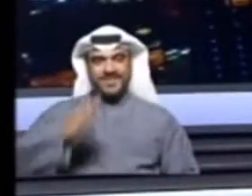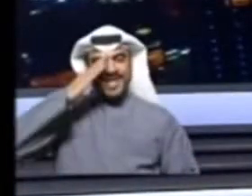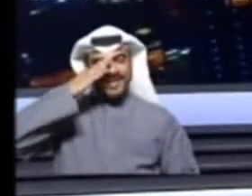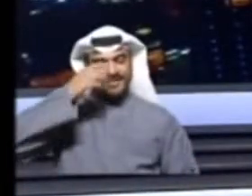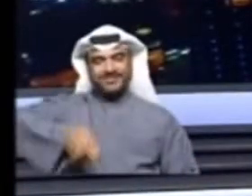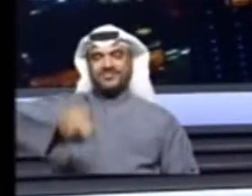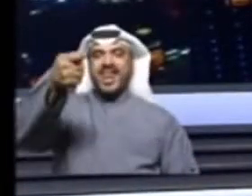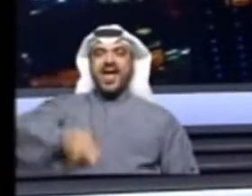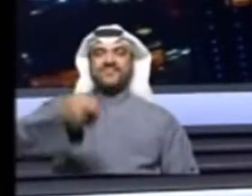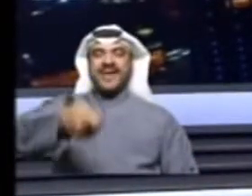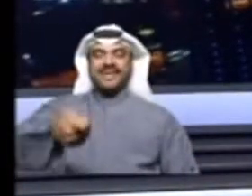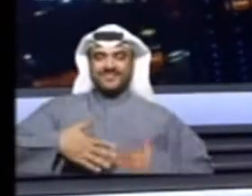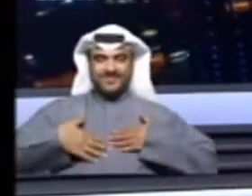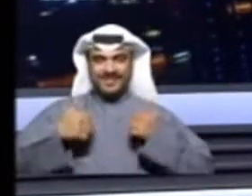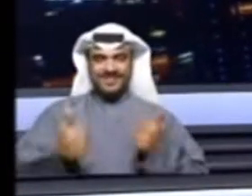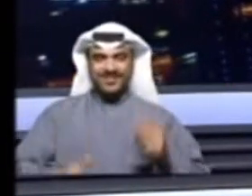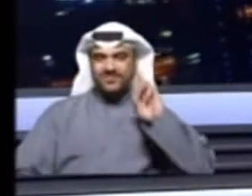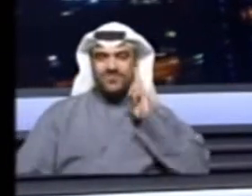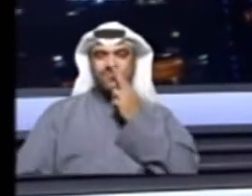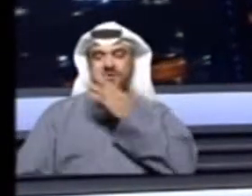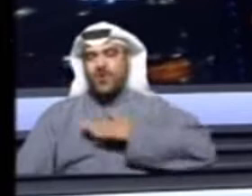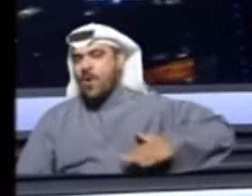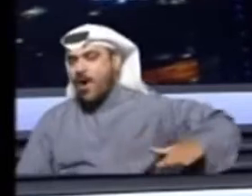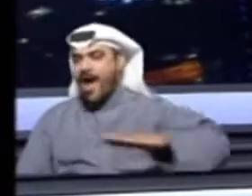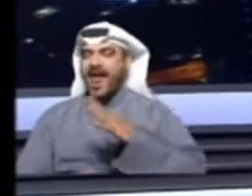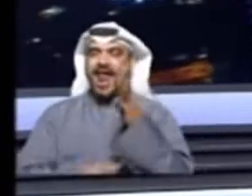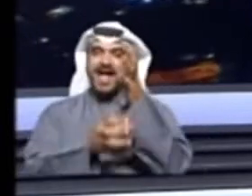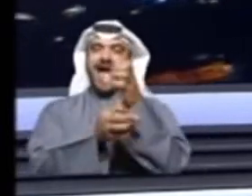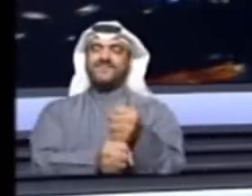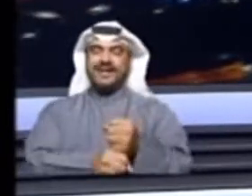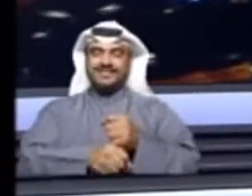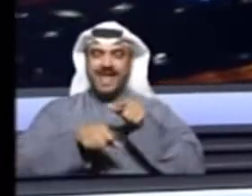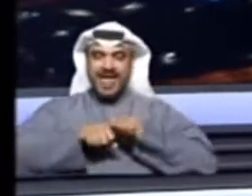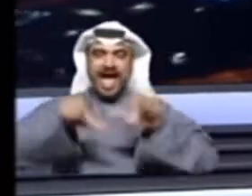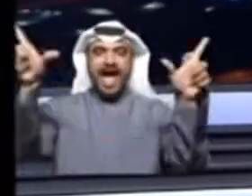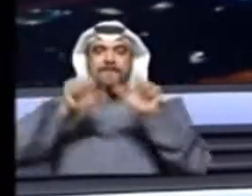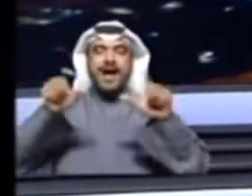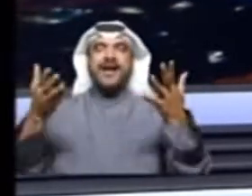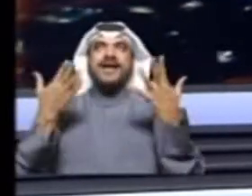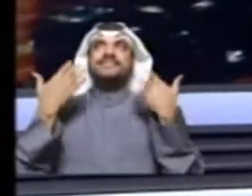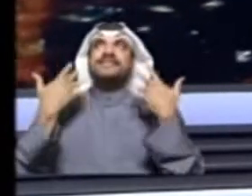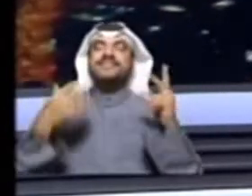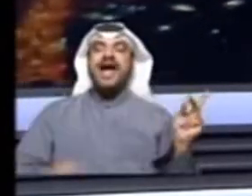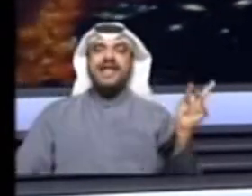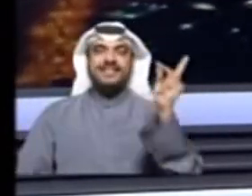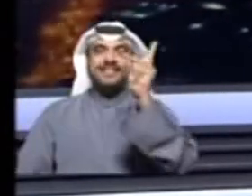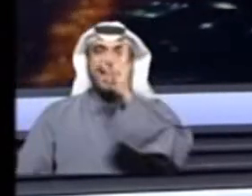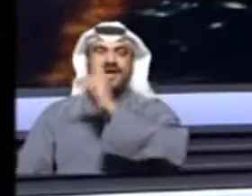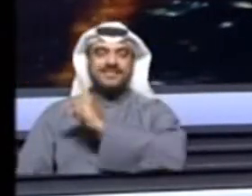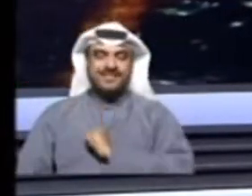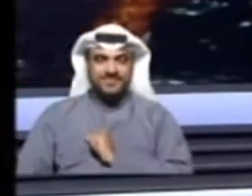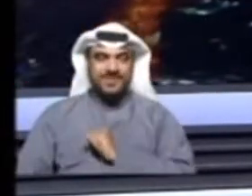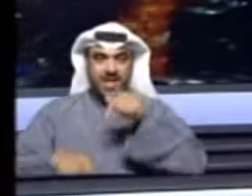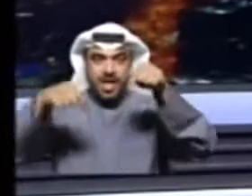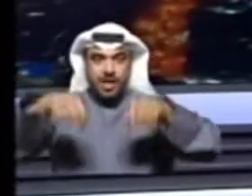السلام عليكم ورحمة الله وبركاته أعزائي المشاهدين، مساكم الله بالخير في نشرتنا الجوية لهذا المساء. لاحظنا اليوم ارتفاع في درجات